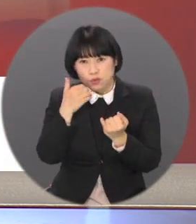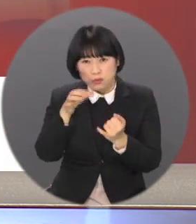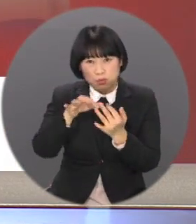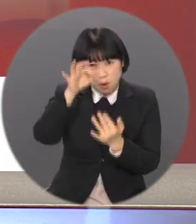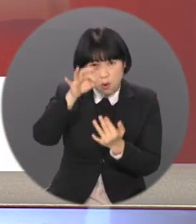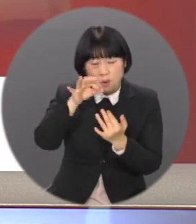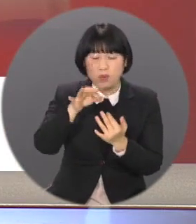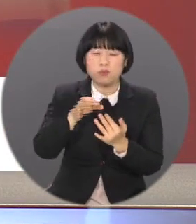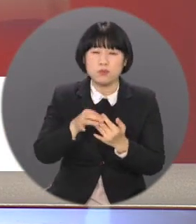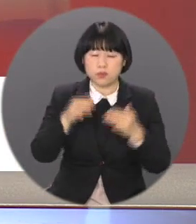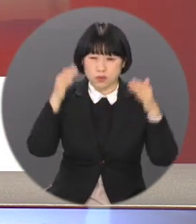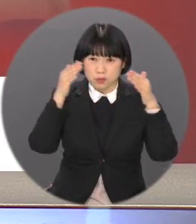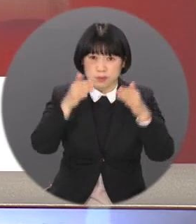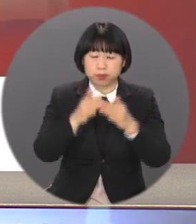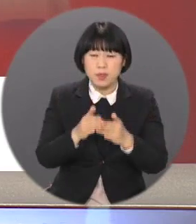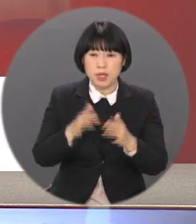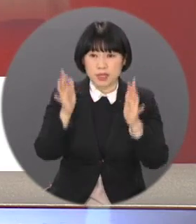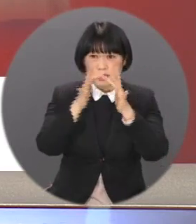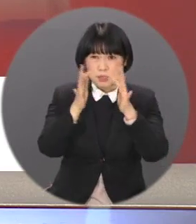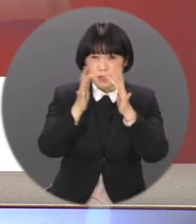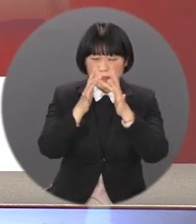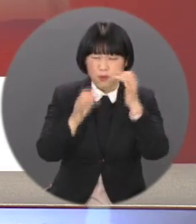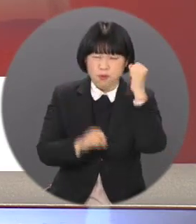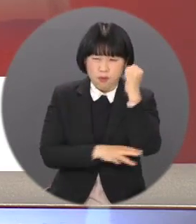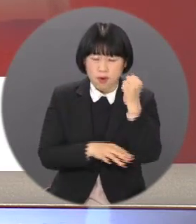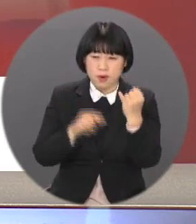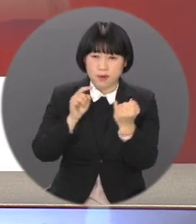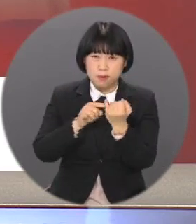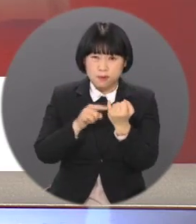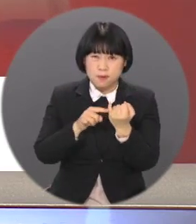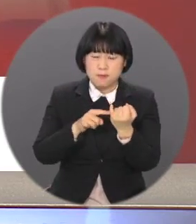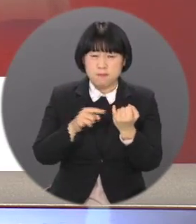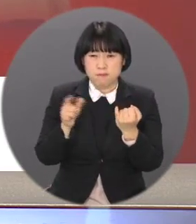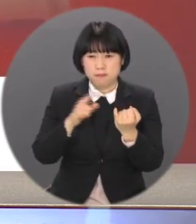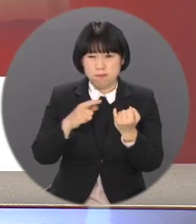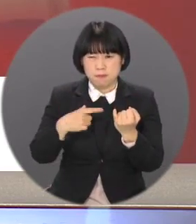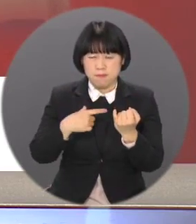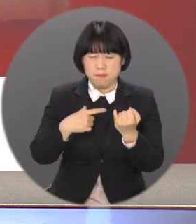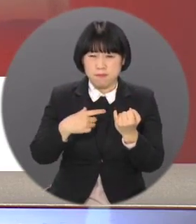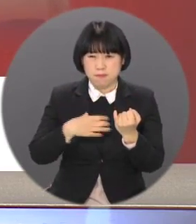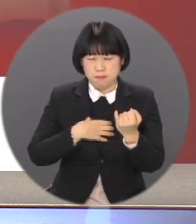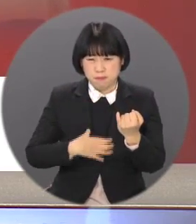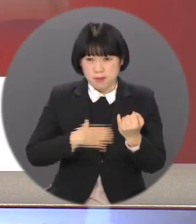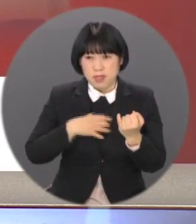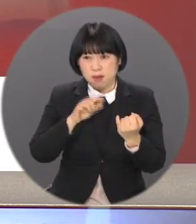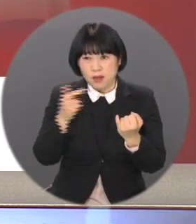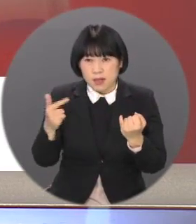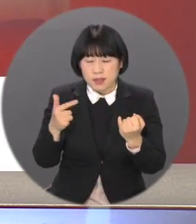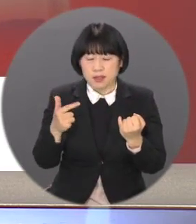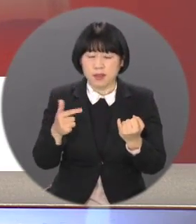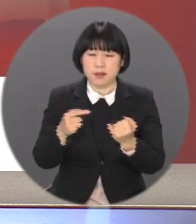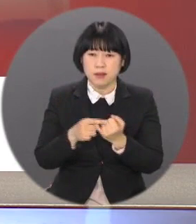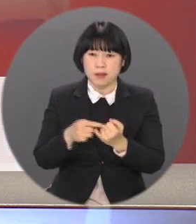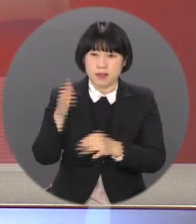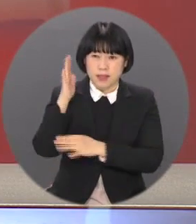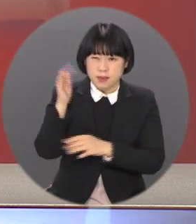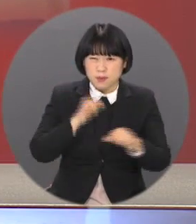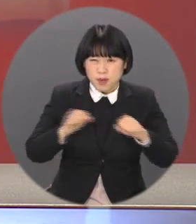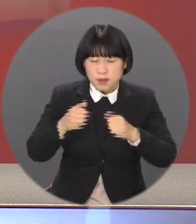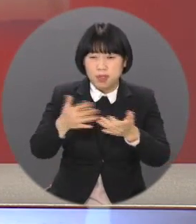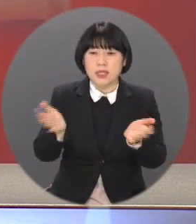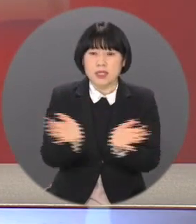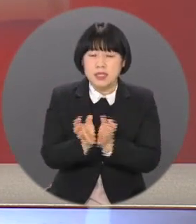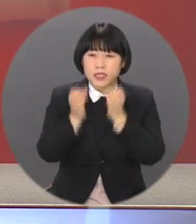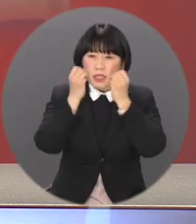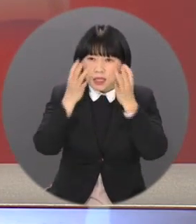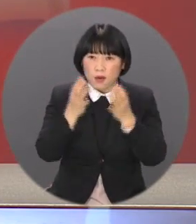온라인 커뮤니티를 중심으로 기존의 혐오 프레임을 거부하고 목소리를 내면서 새로운 캐스팅 보트로 떠오르고 있습니다.